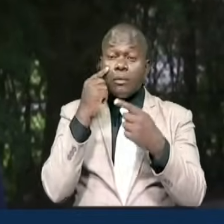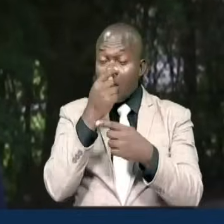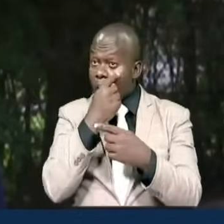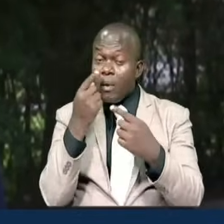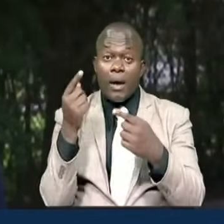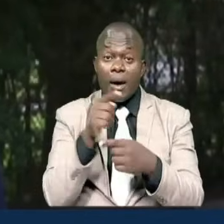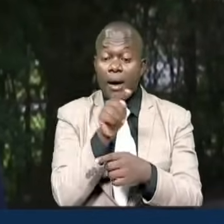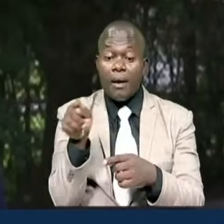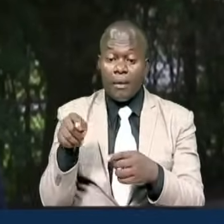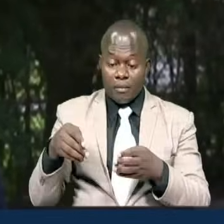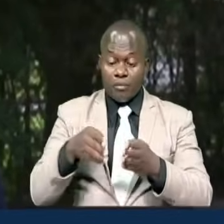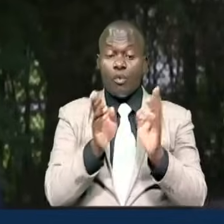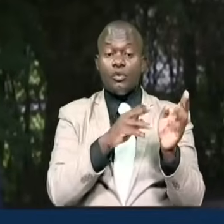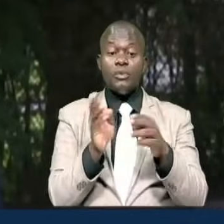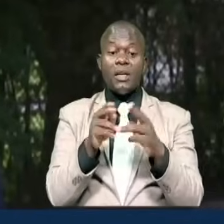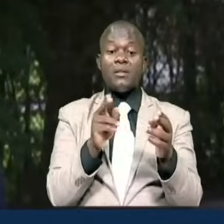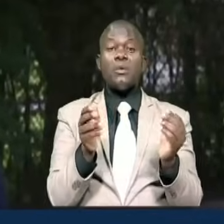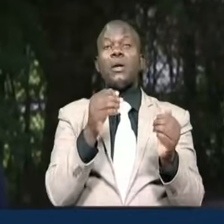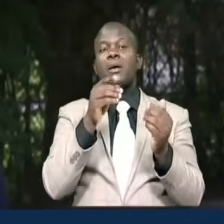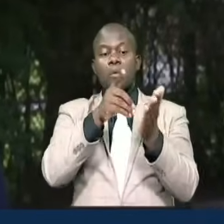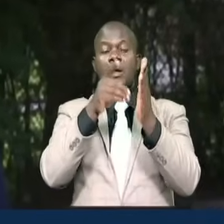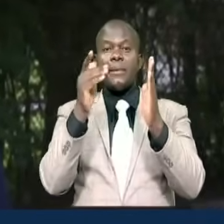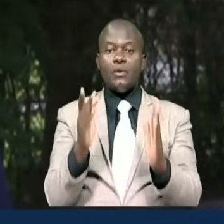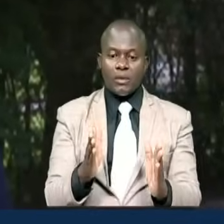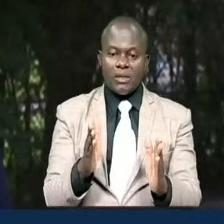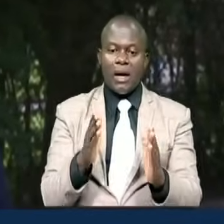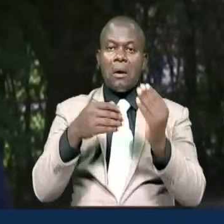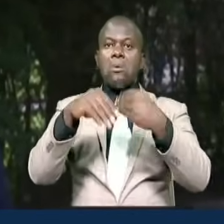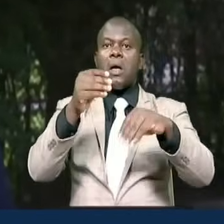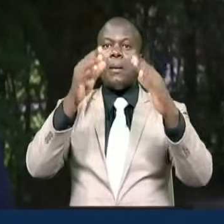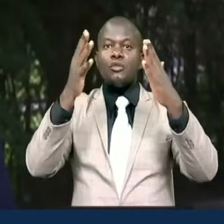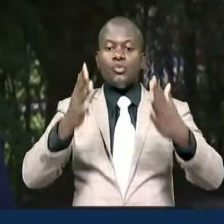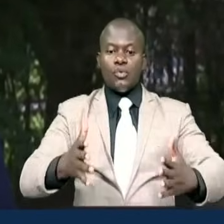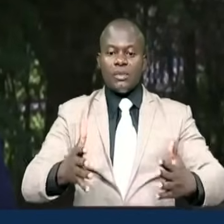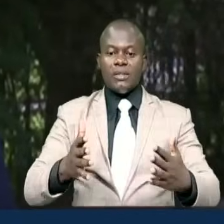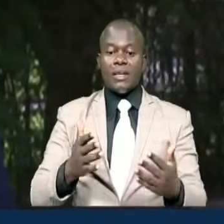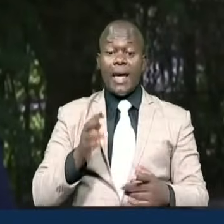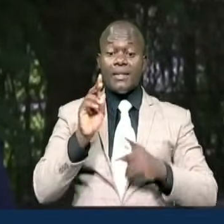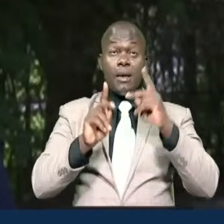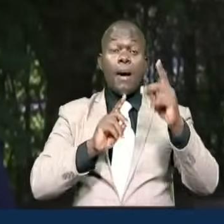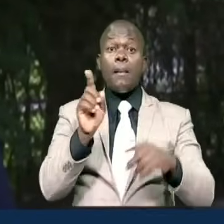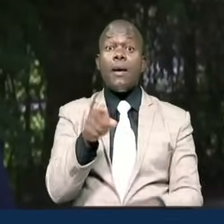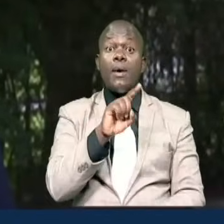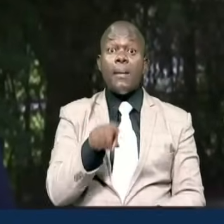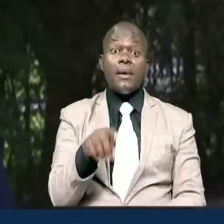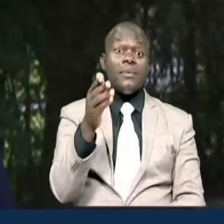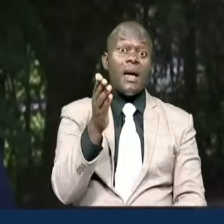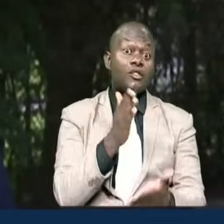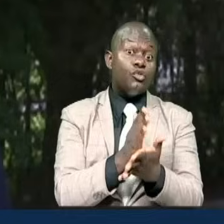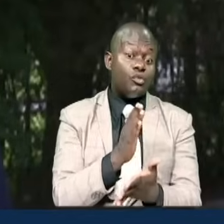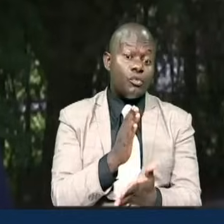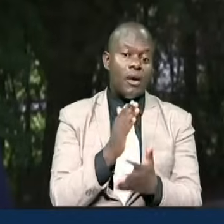nzira zisanzwe ngo ni abaganga ngo ni abacuruzi ba bantu koko bari abangaba, noneho